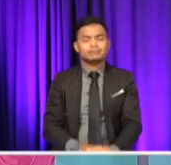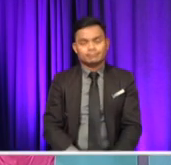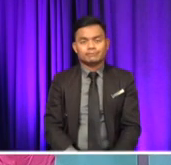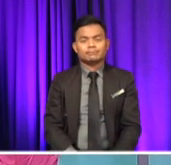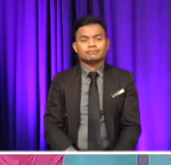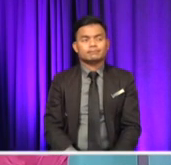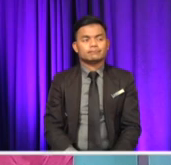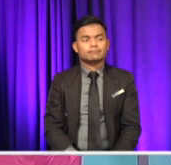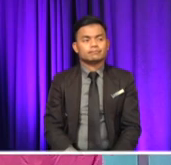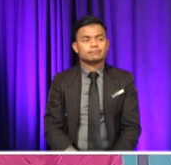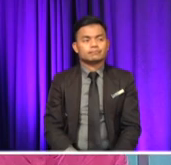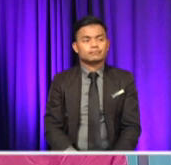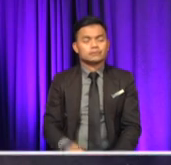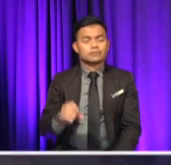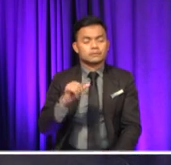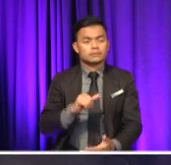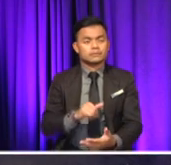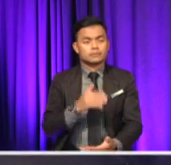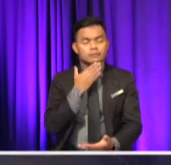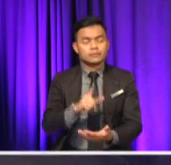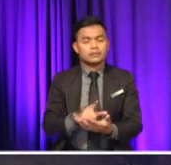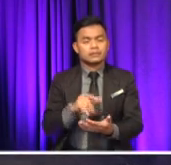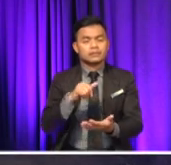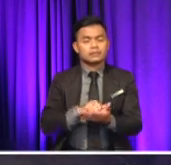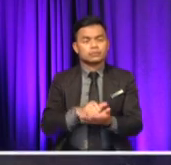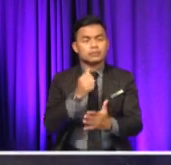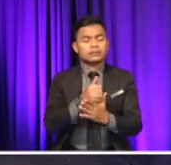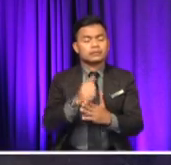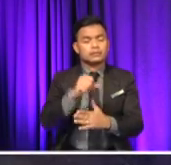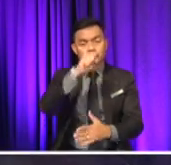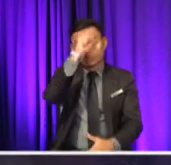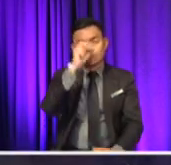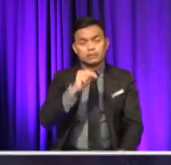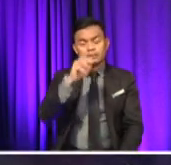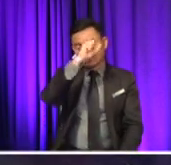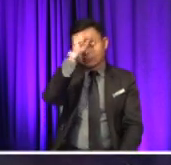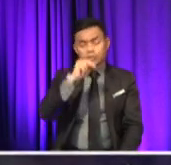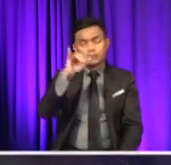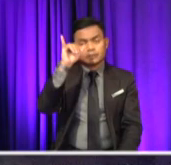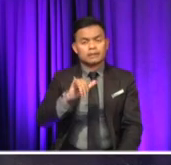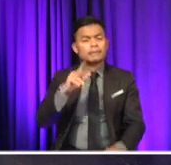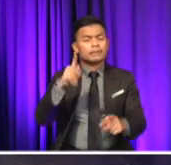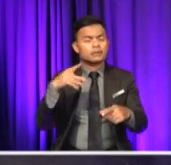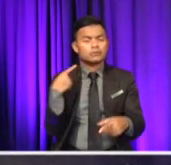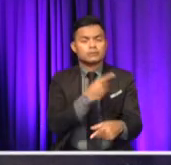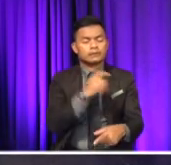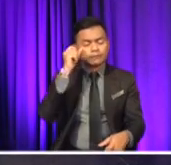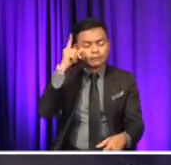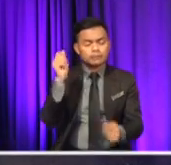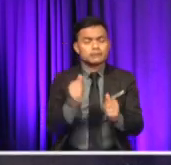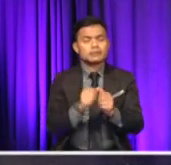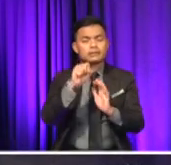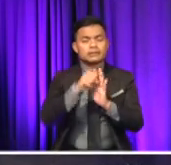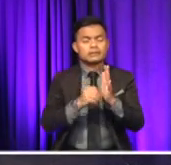oke baik jadi itu antara soalan-soalan yang perlu kita paham dengan sebaiknya Jadi bagaimana murid-murid ada soalan